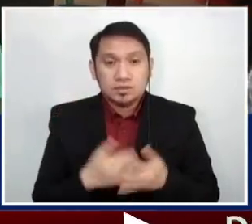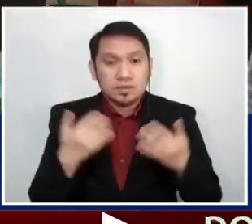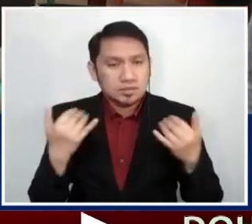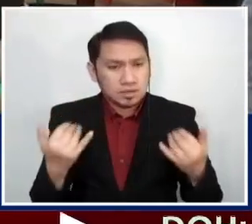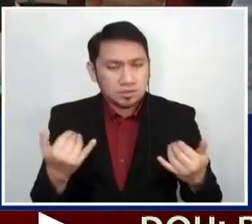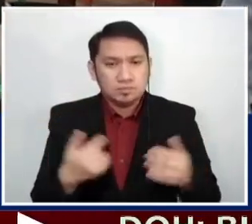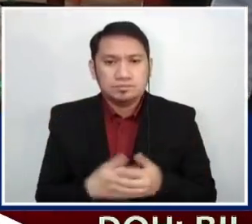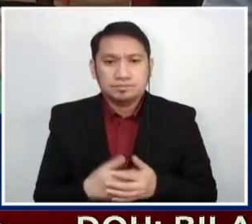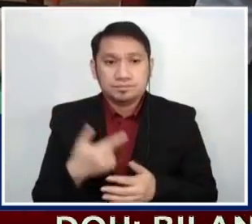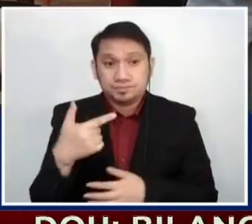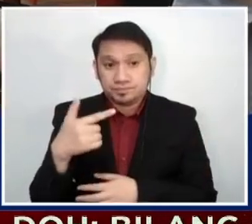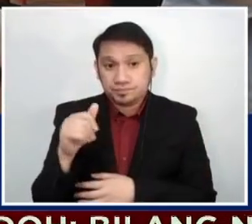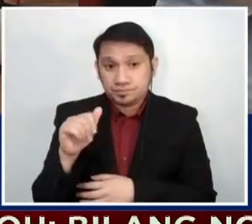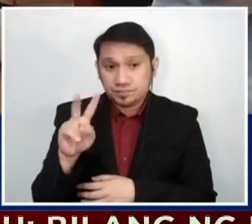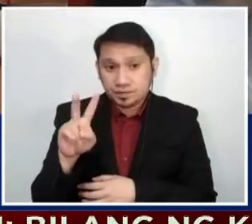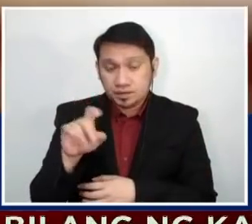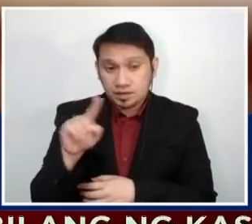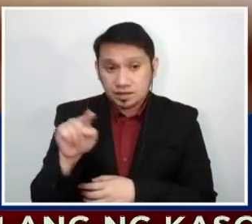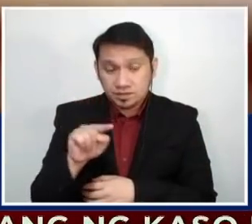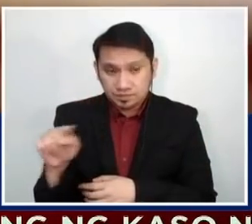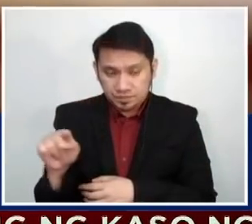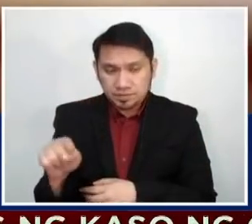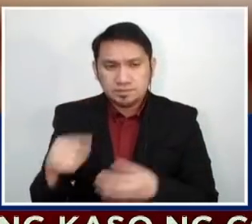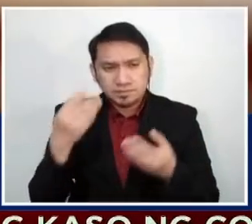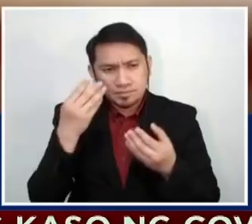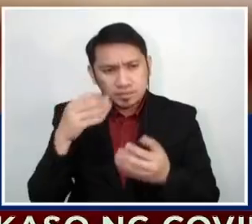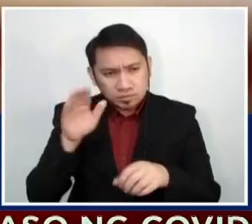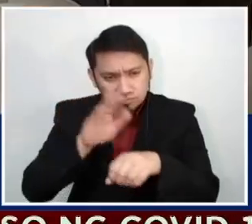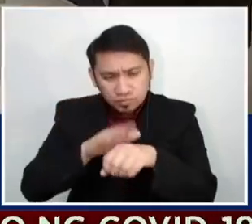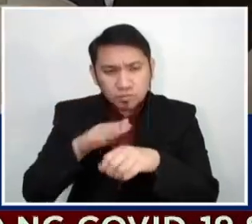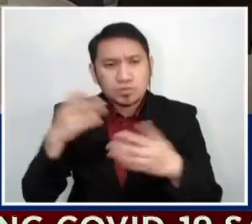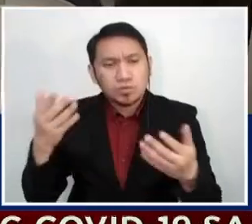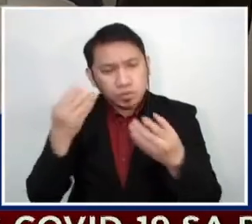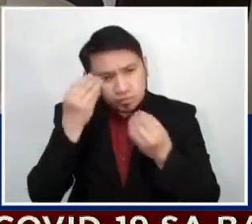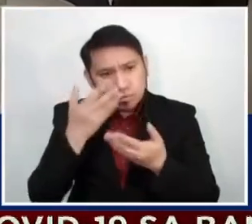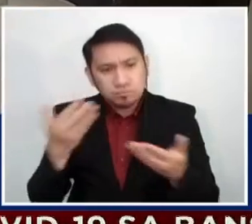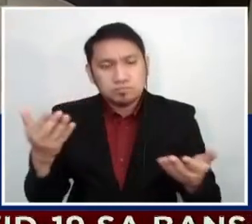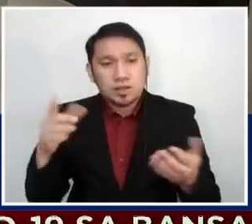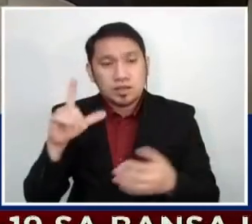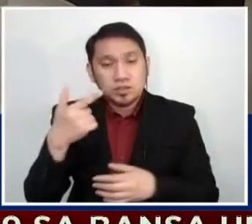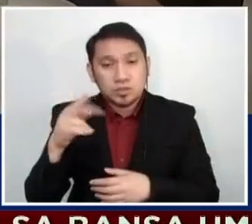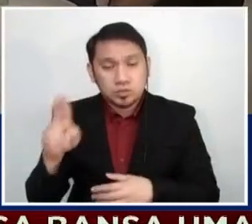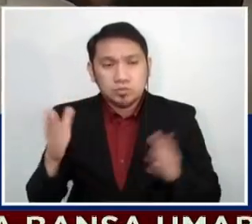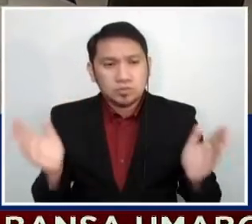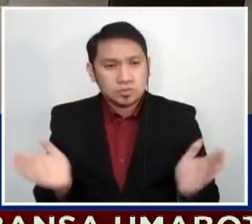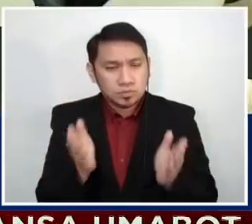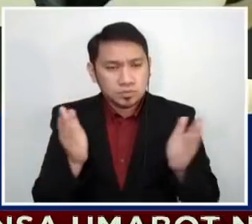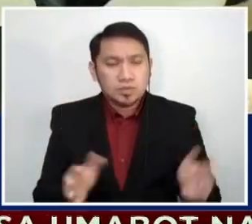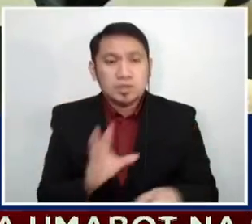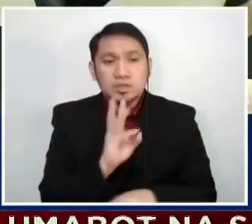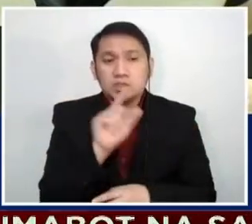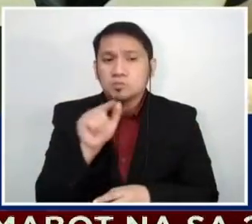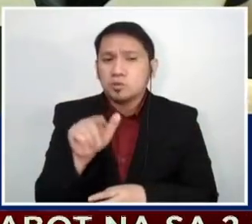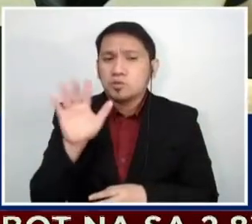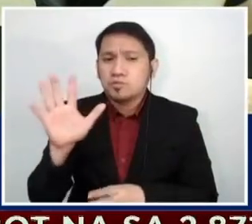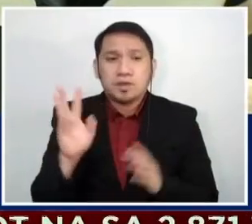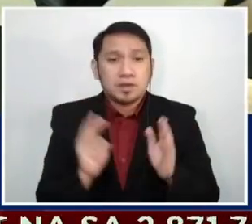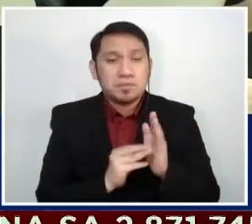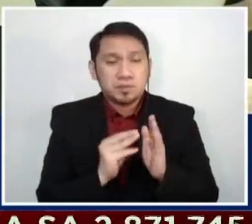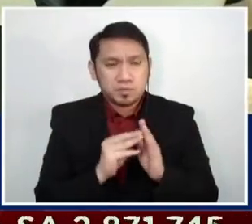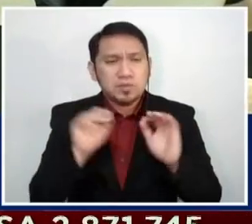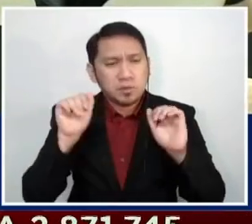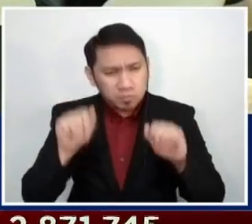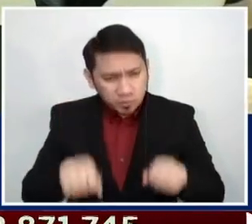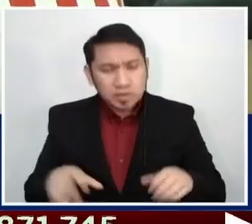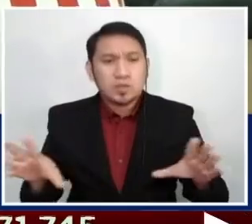si Galvez sa mga LGU sa Metro Manila na himuking magpabakuna ang nasa 6.5 milyong residente na kwalipikado ng